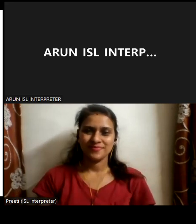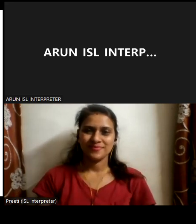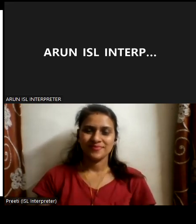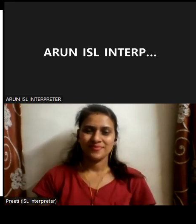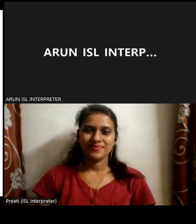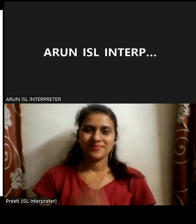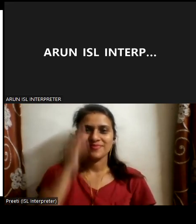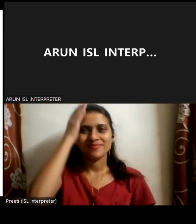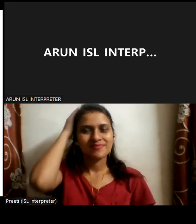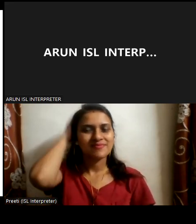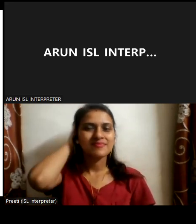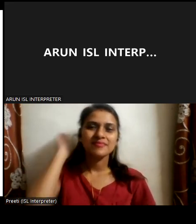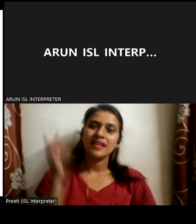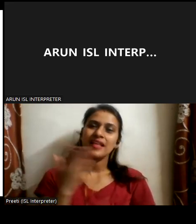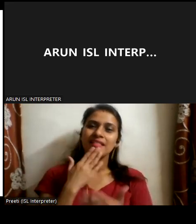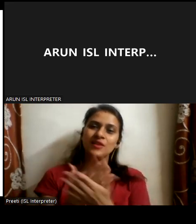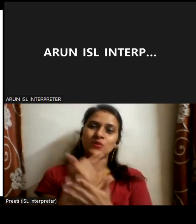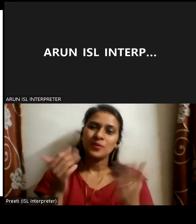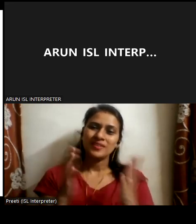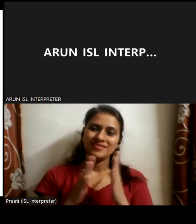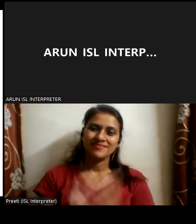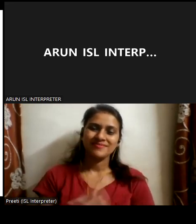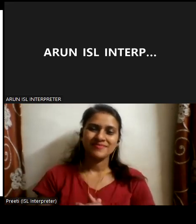Thank you so much, sir.